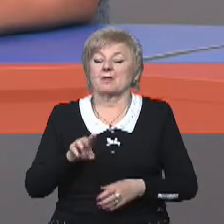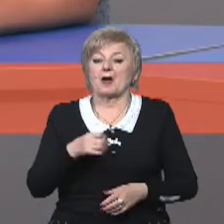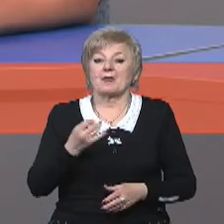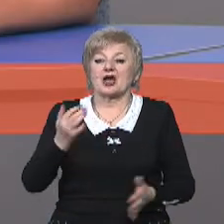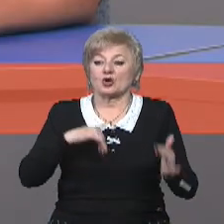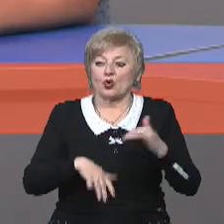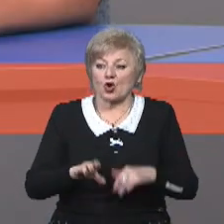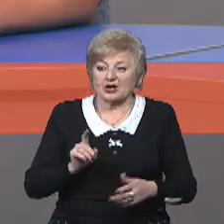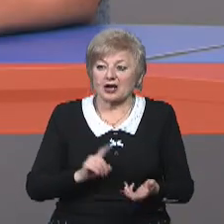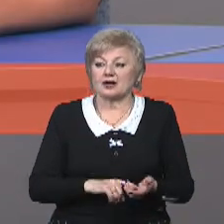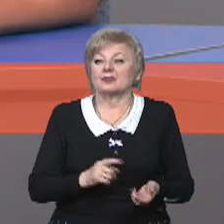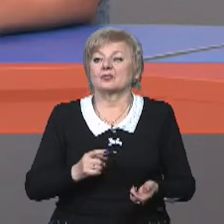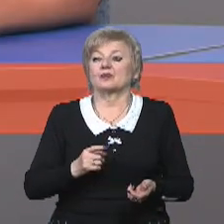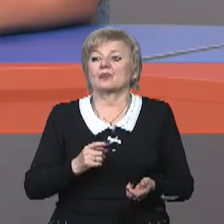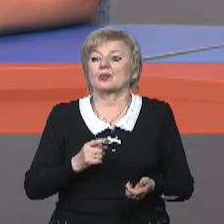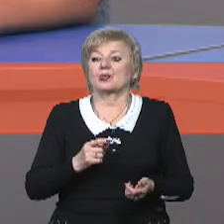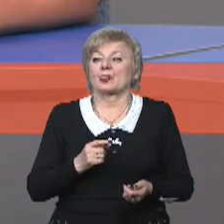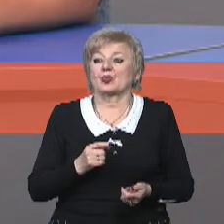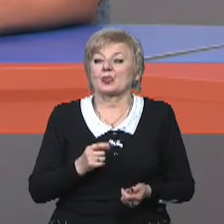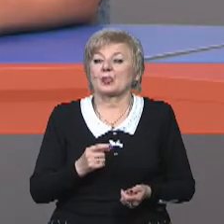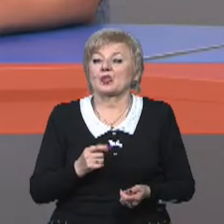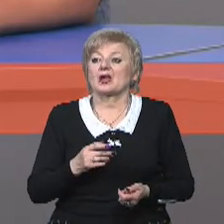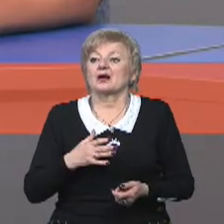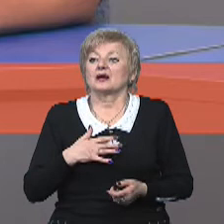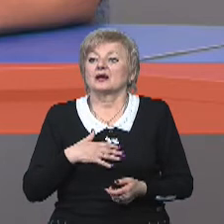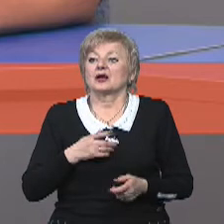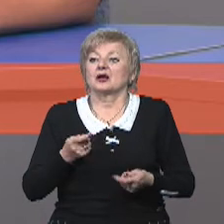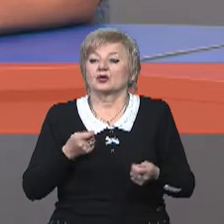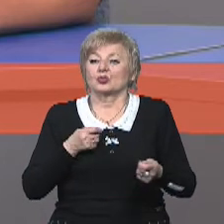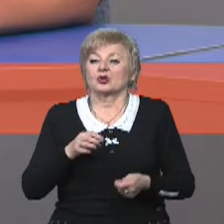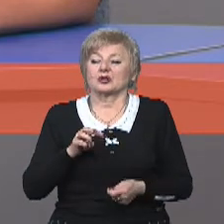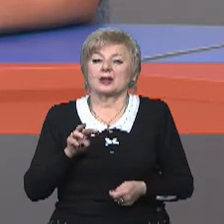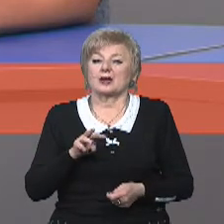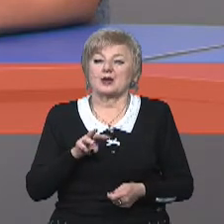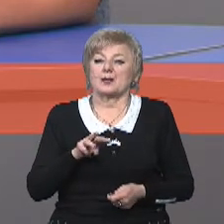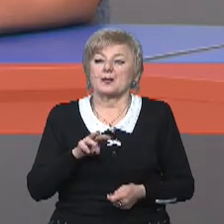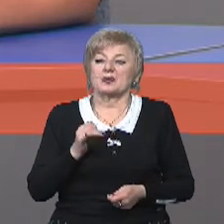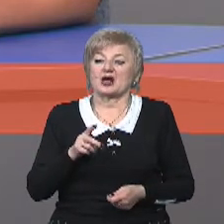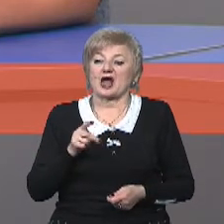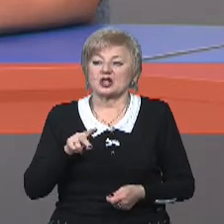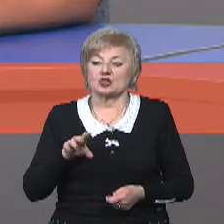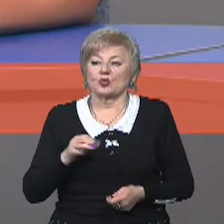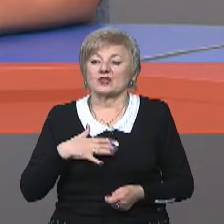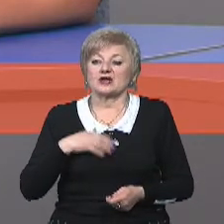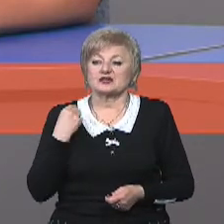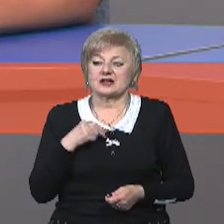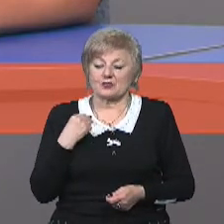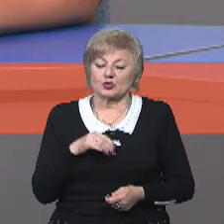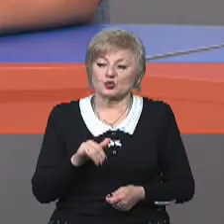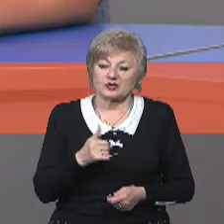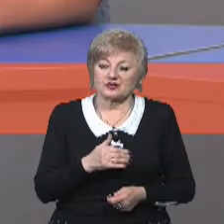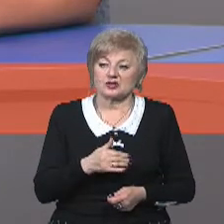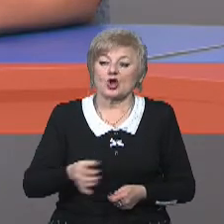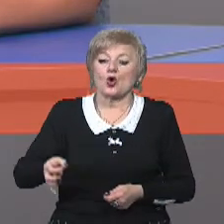Мамайгорі експедиція університету та в Юрківці Оріхівського району керівник Михайло Єльніків, знов-таки наш Запорізький університет,